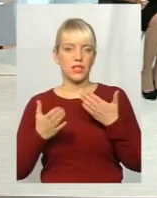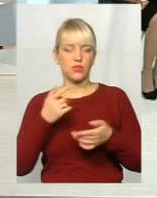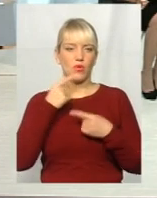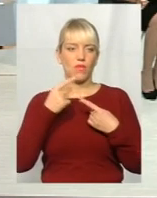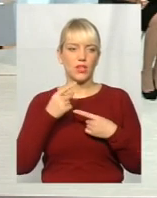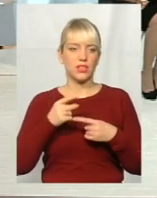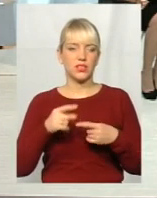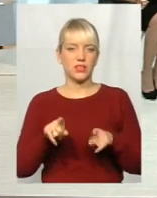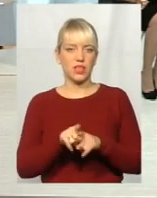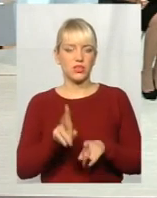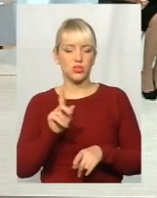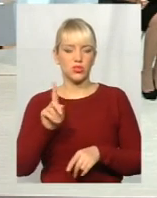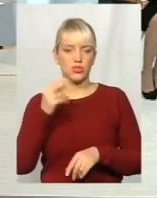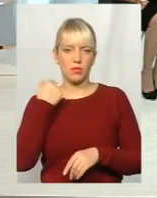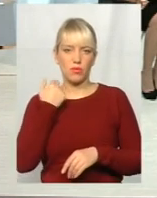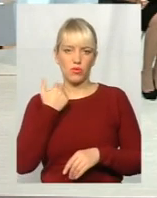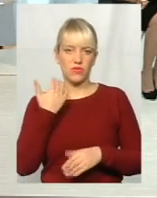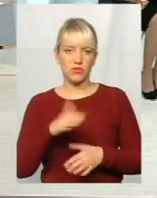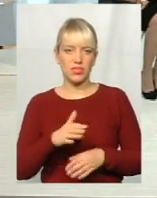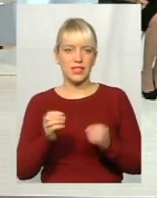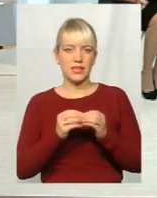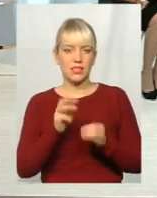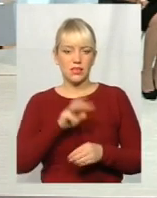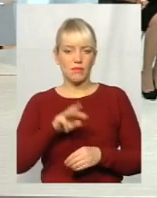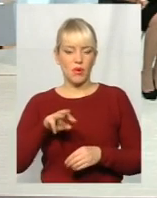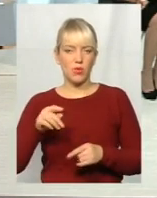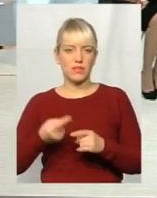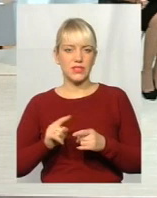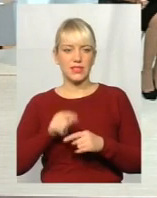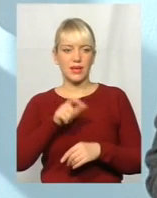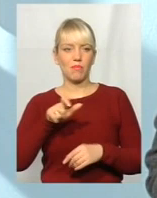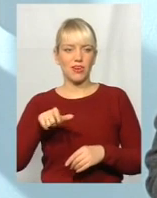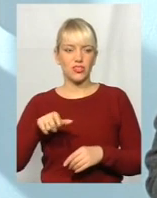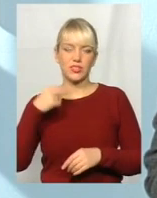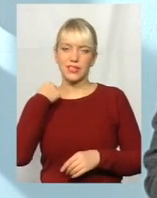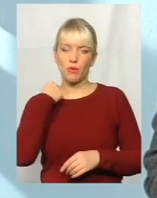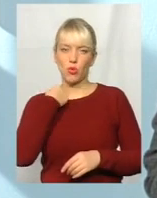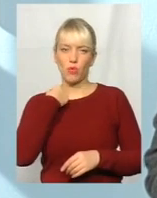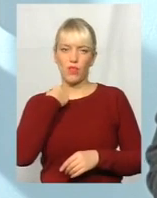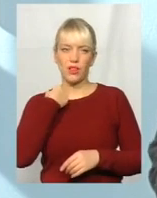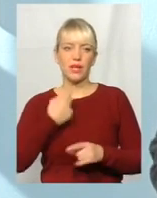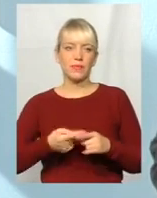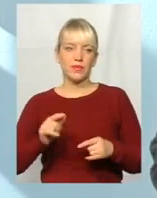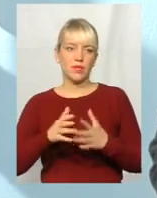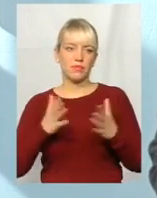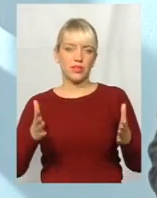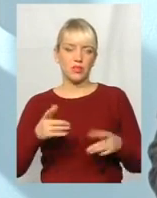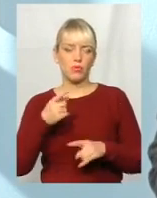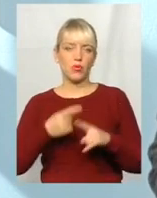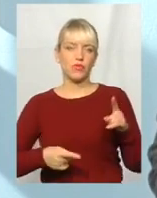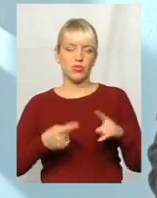так, що і заборгованість вже доходить до 10 мільйонів, з них мешканці заборгували більшу половину